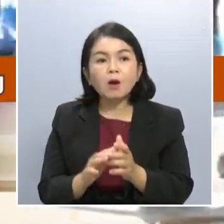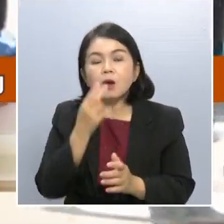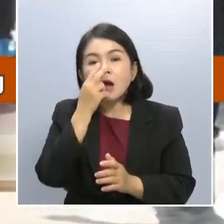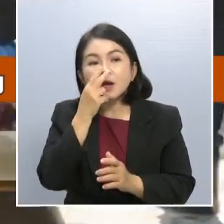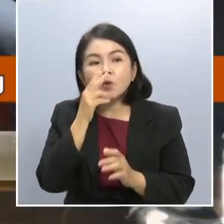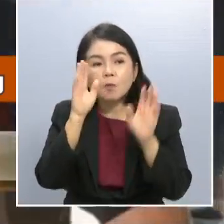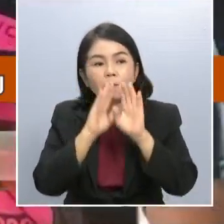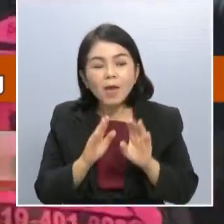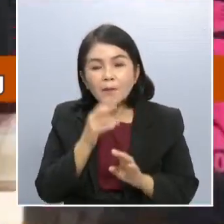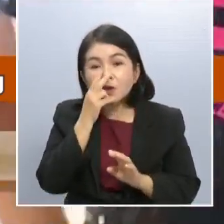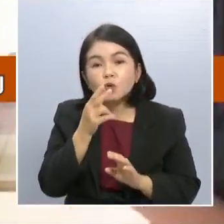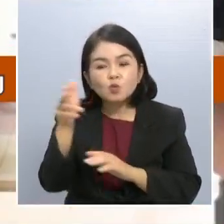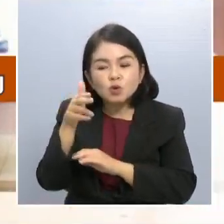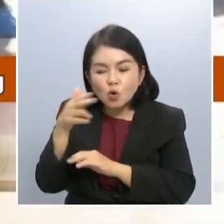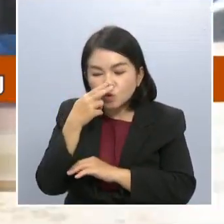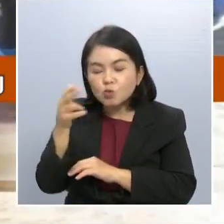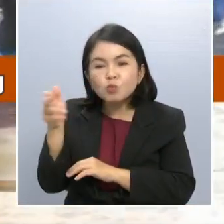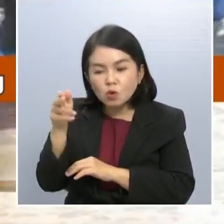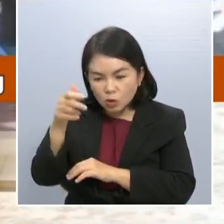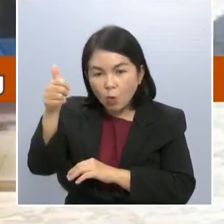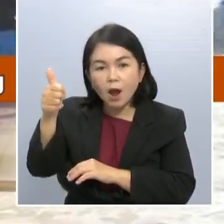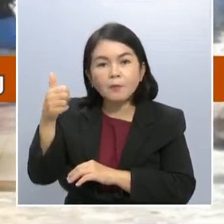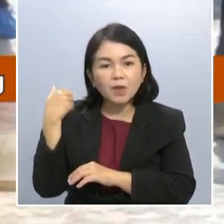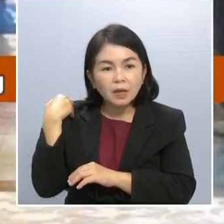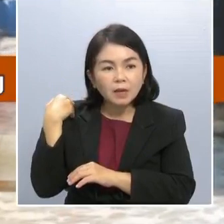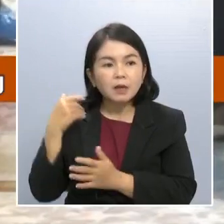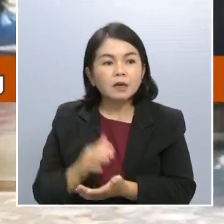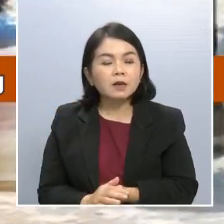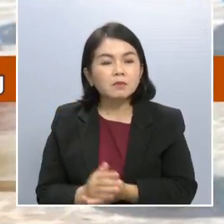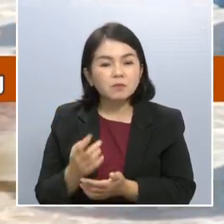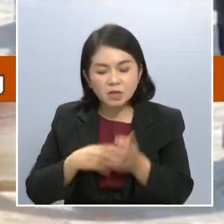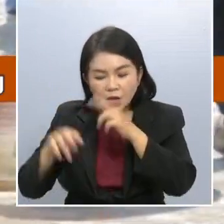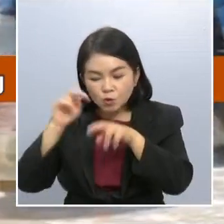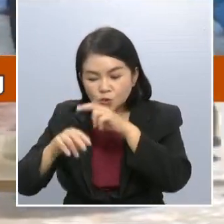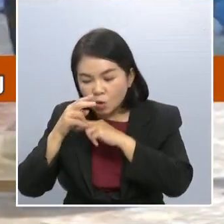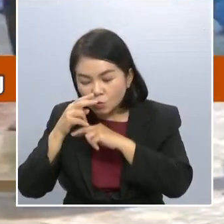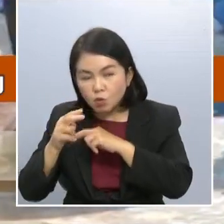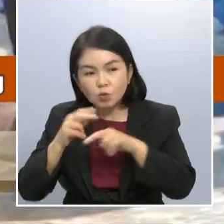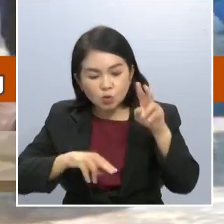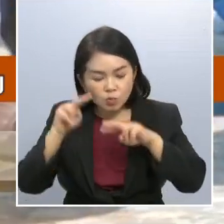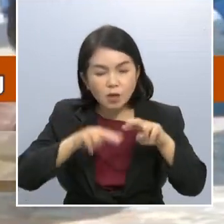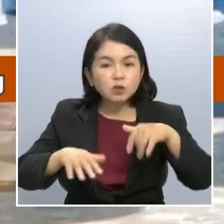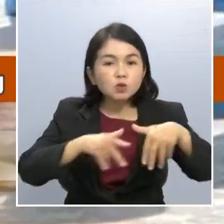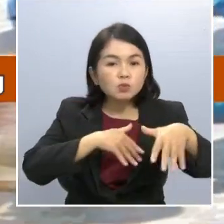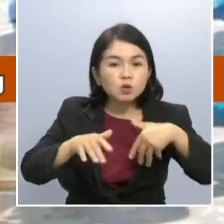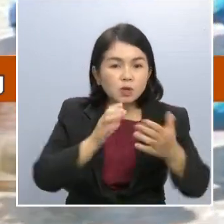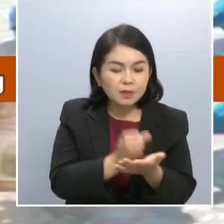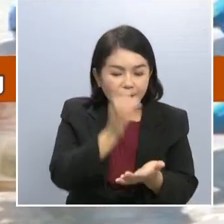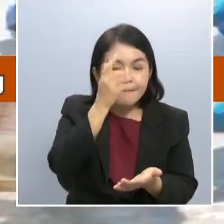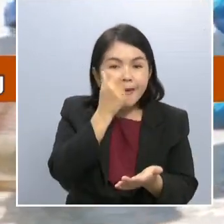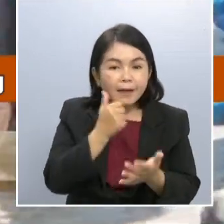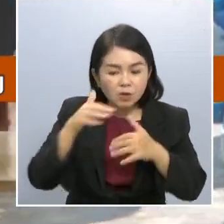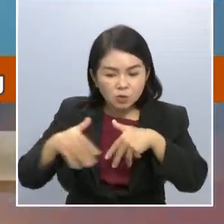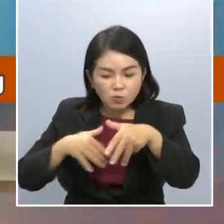แห้งให้ดูวีดีโอดีกว่าขณะเดียวกันมีการสำรวจตรวจสอบถังดับเพลิงในชุมชนเมื่อวานนี้เกิด